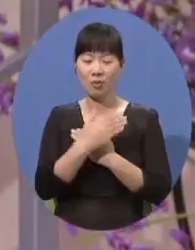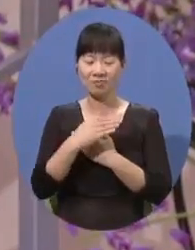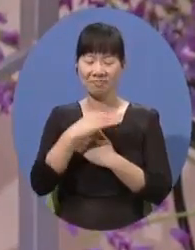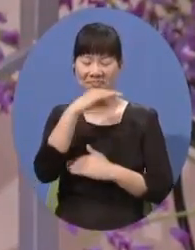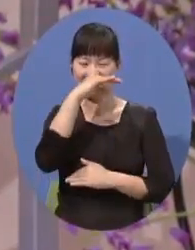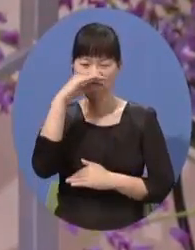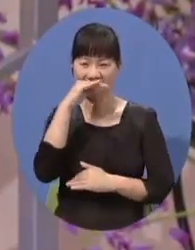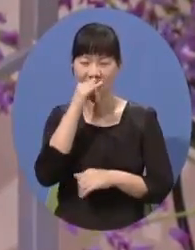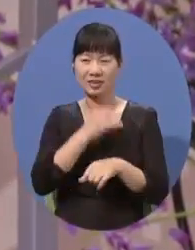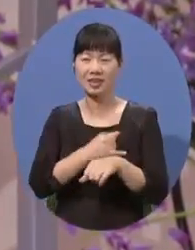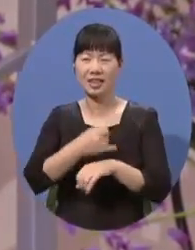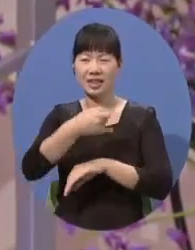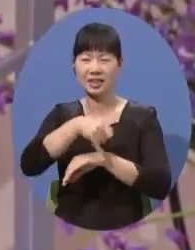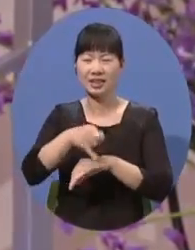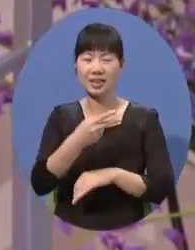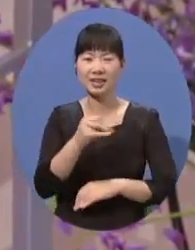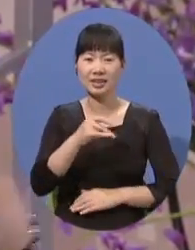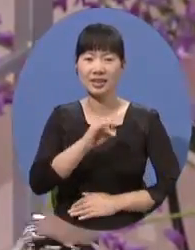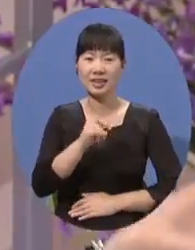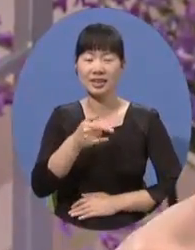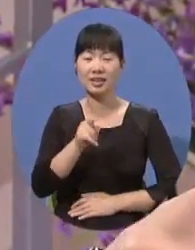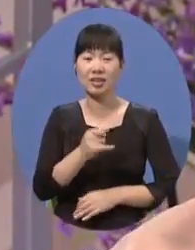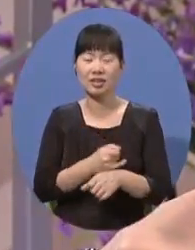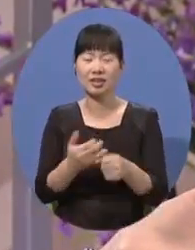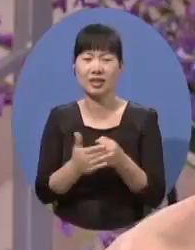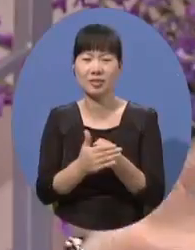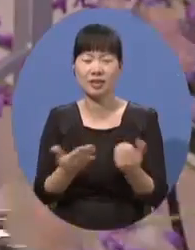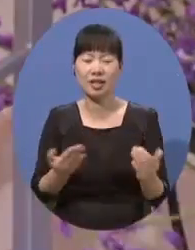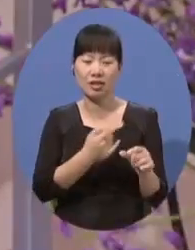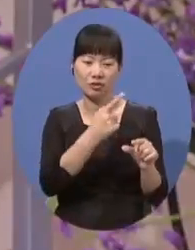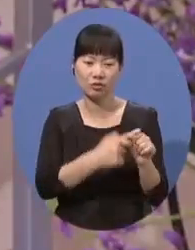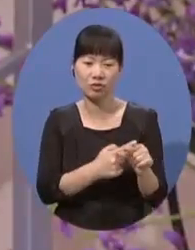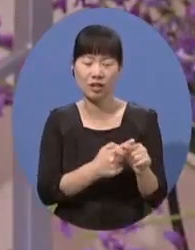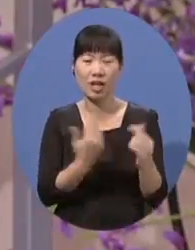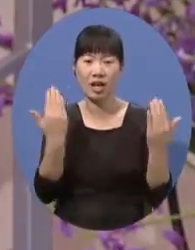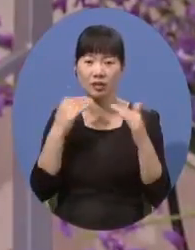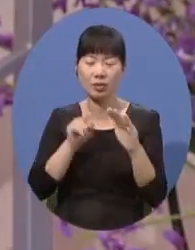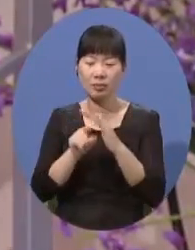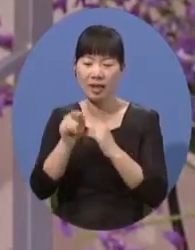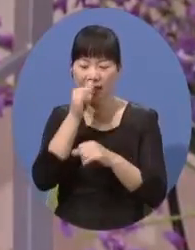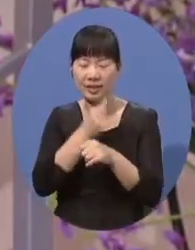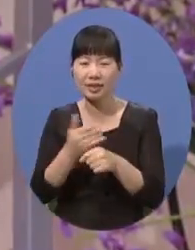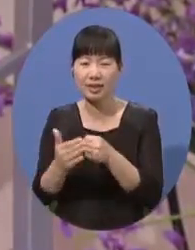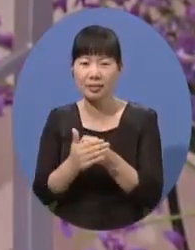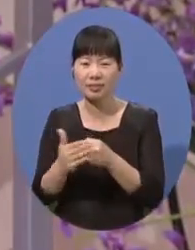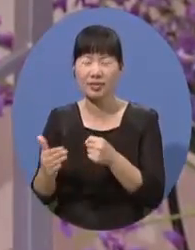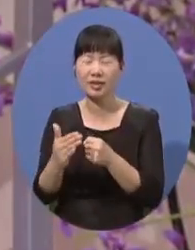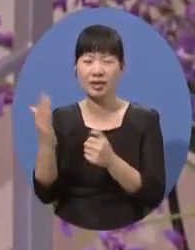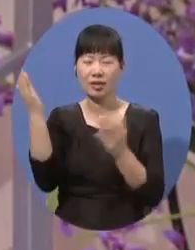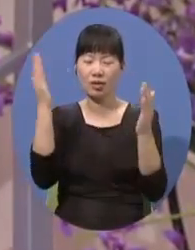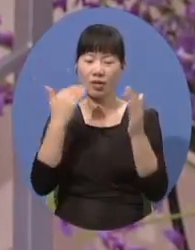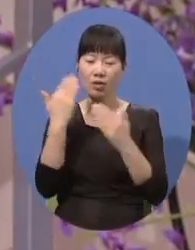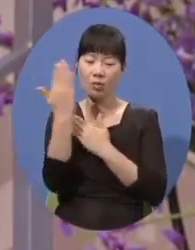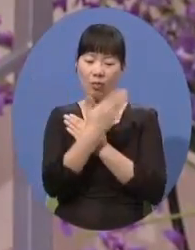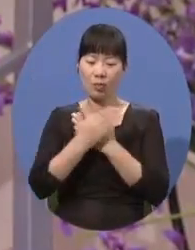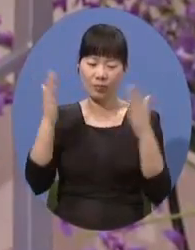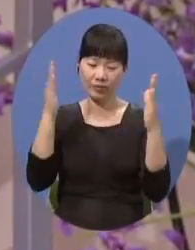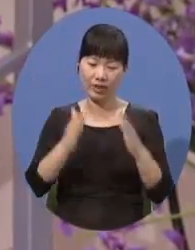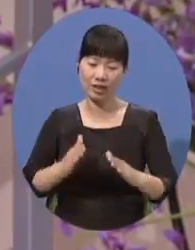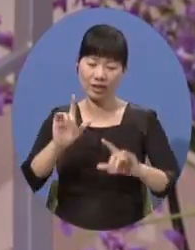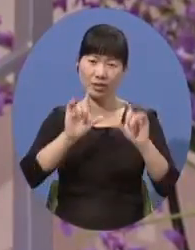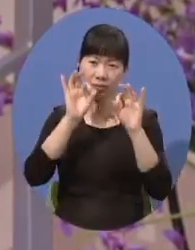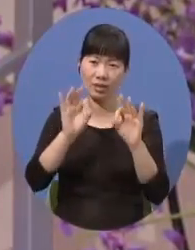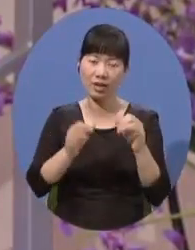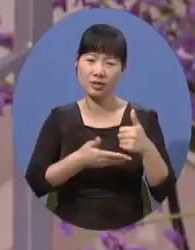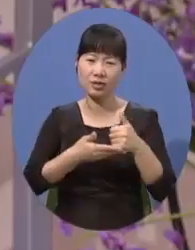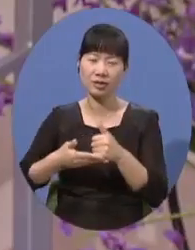그러니까 제가 디자이너다 보니까 이렇게 학교 일하던 중간에 이제 학교를 가다 보니까 이제 뭐 옷차림이나 이런 게 조금 좀